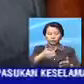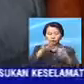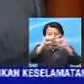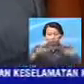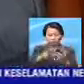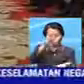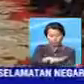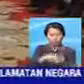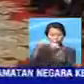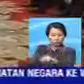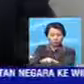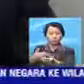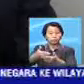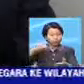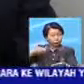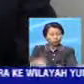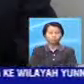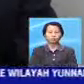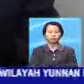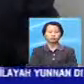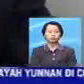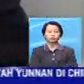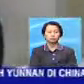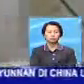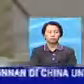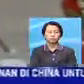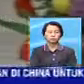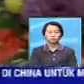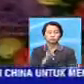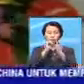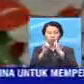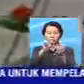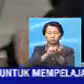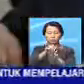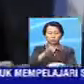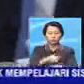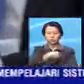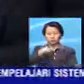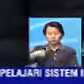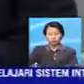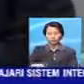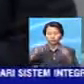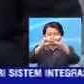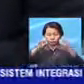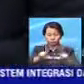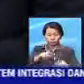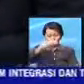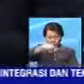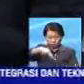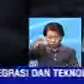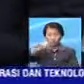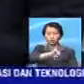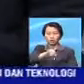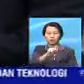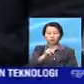dapat dikeluarkan dalam satu sidang media di Yunan Beliau berkata sijil halal jakim telah pun